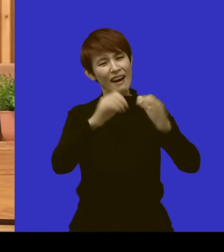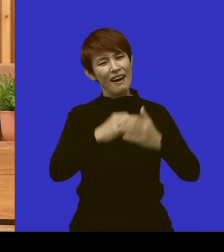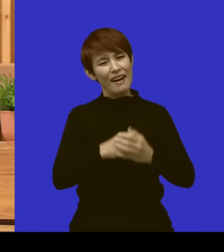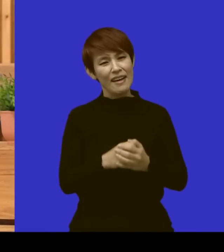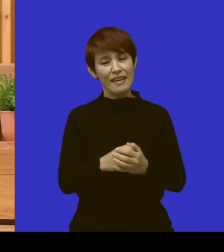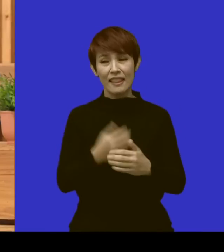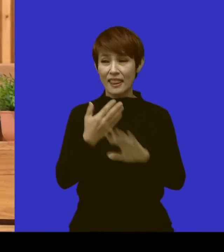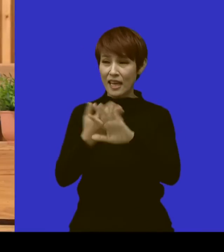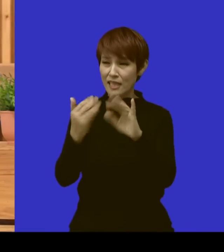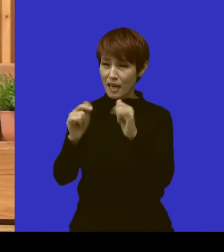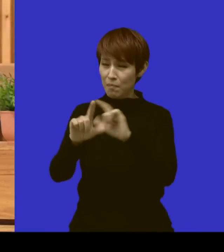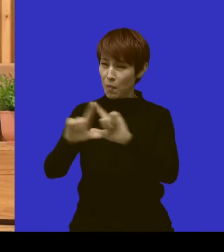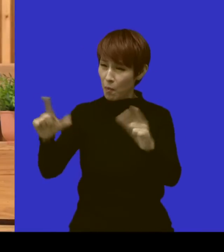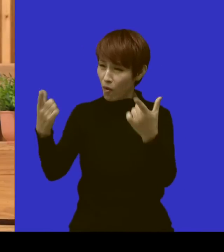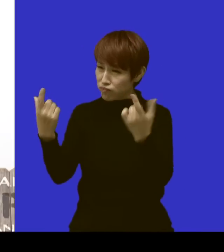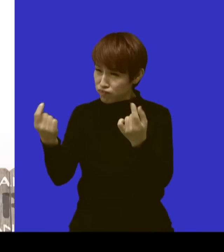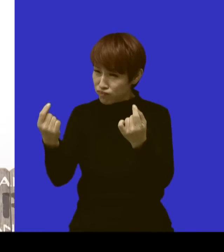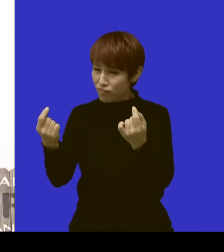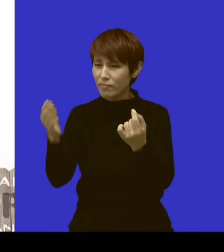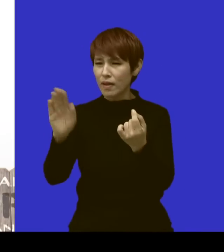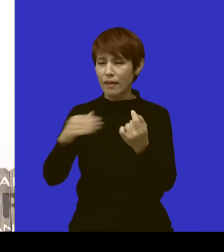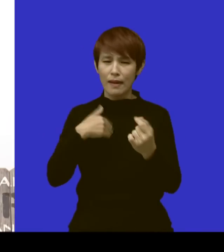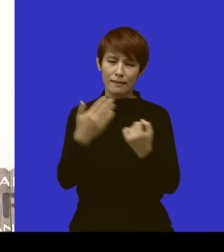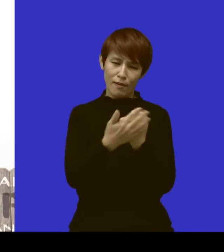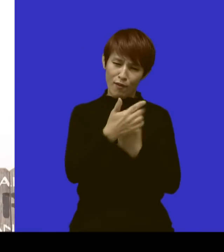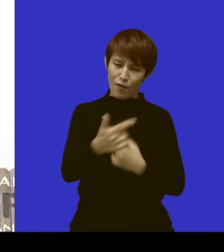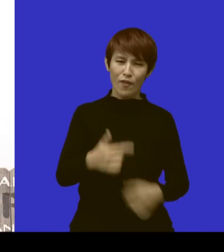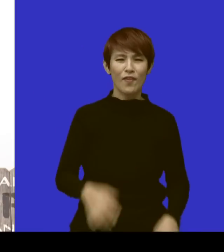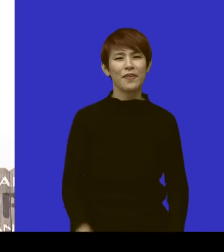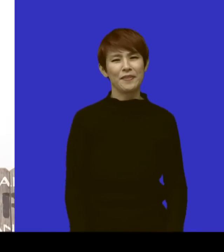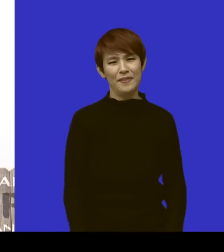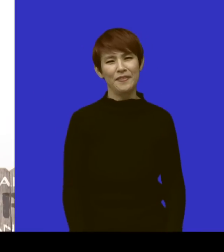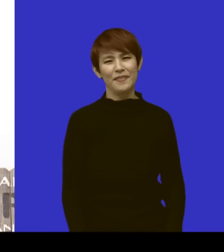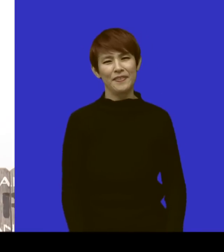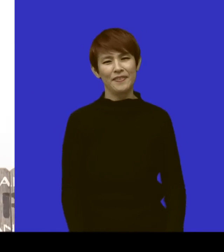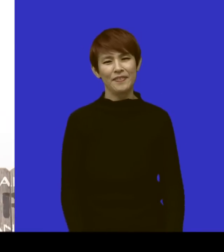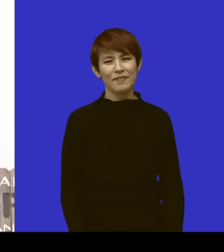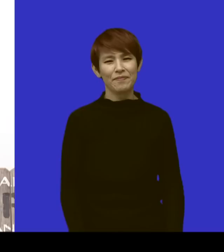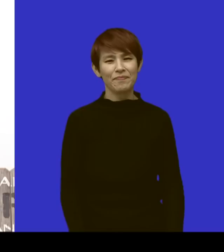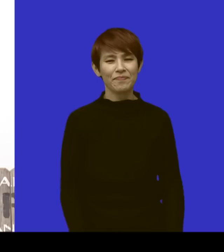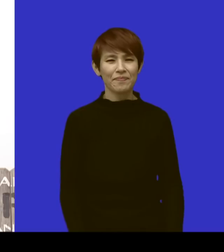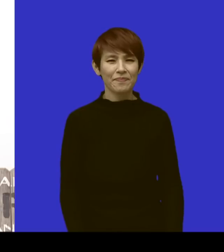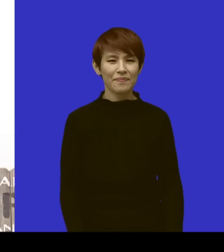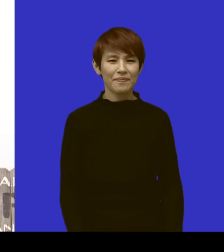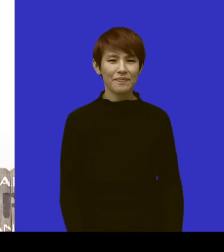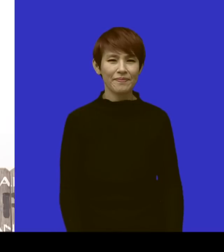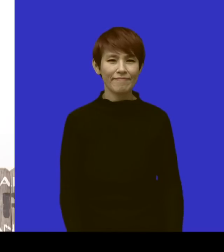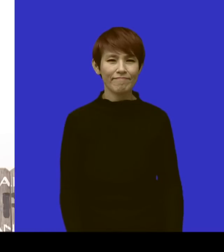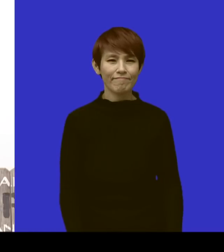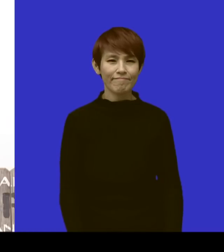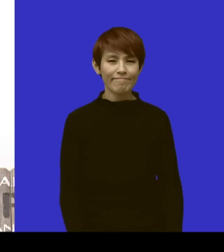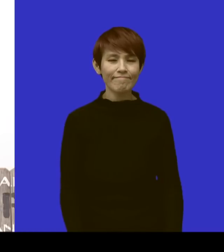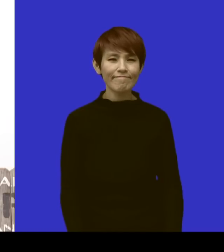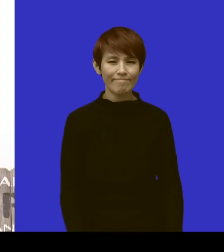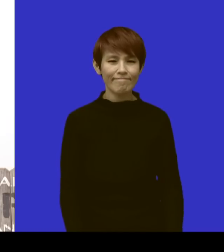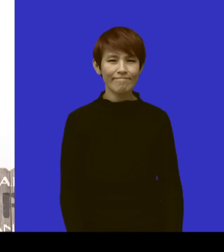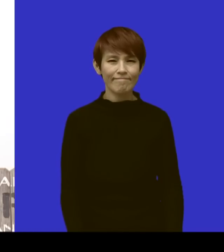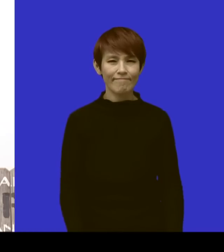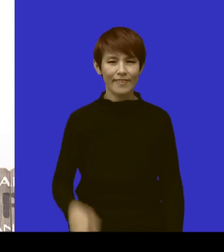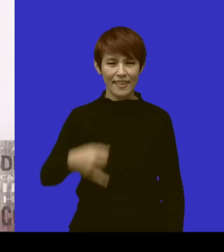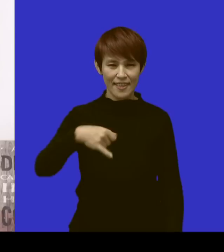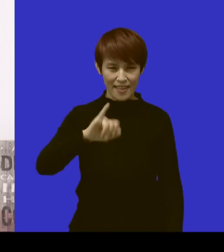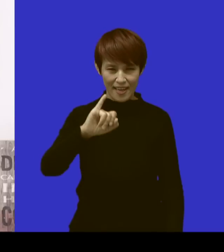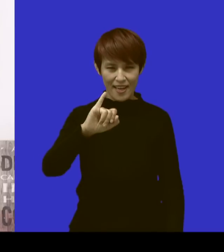평범한 것이 나에게 큰 은혜일 때가 많아요. 근데 저에겐 그렇게 큰 은혜로 다가오더라고요. 그럼요. 네. 점점 예지를 통해서